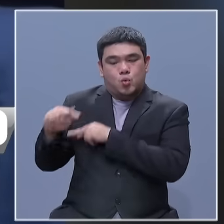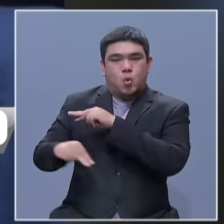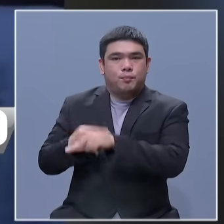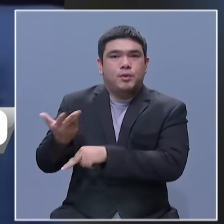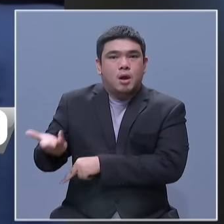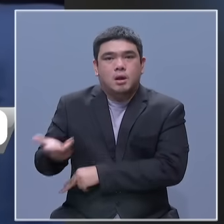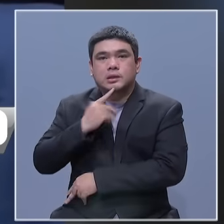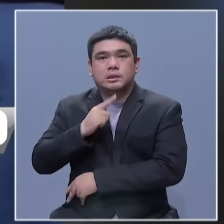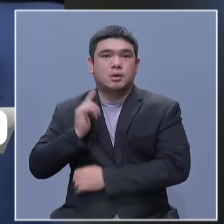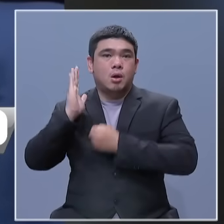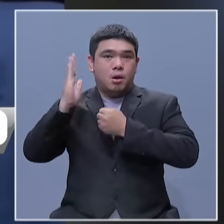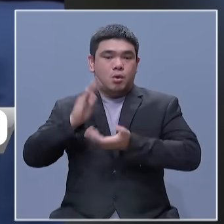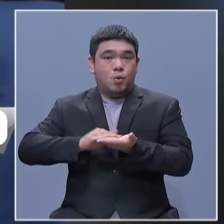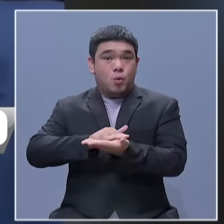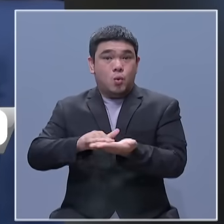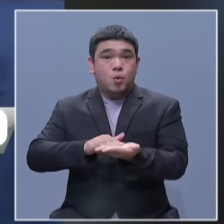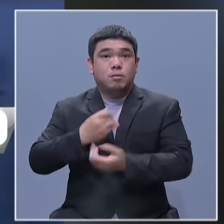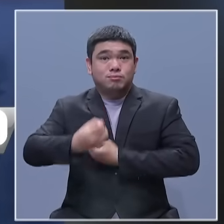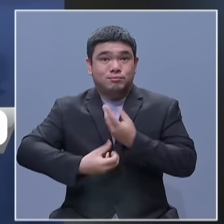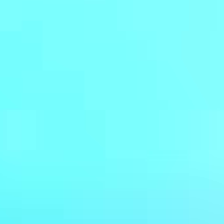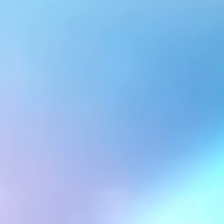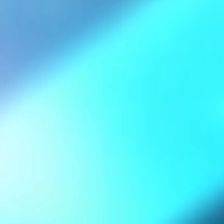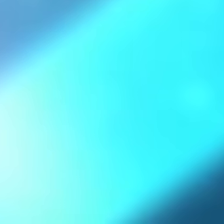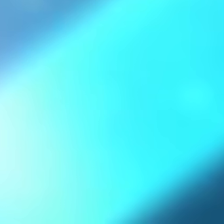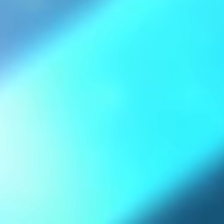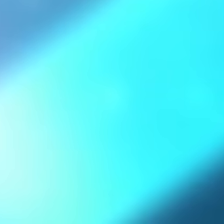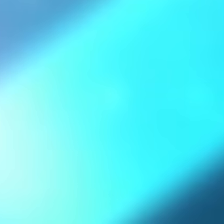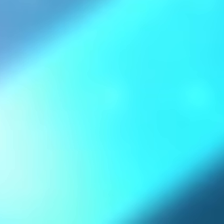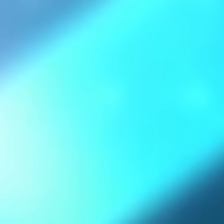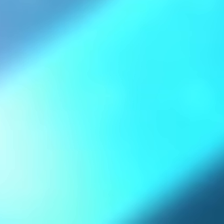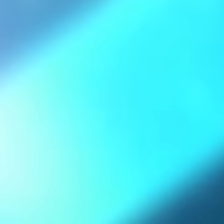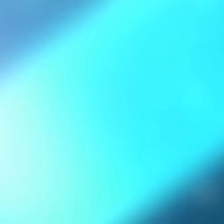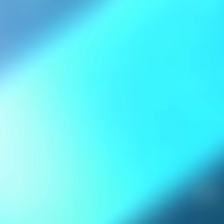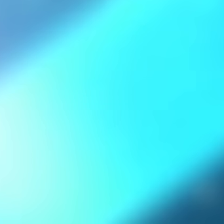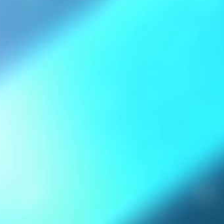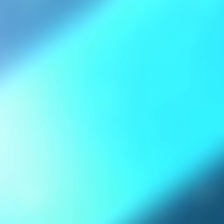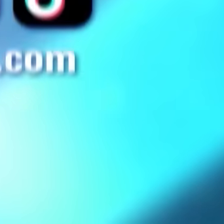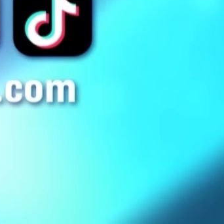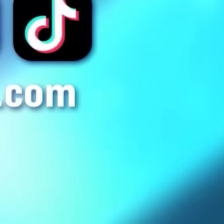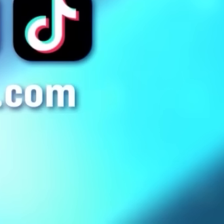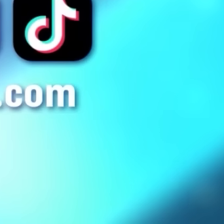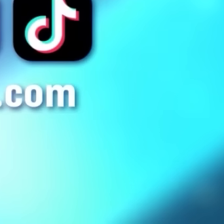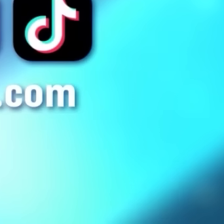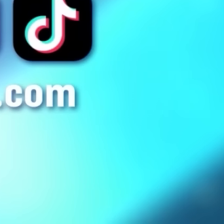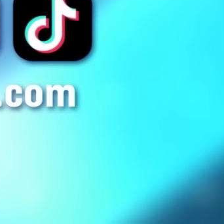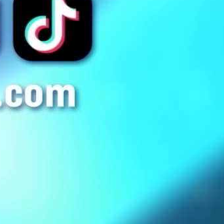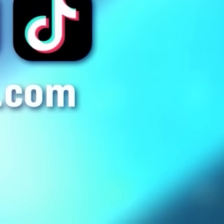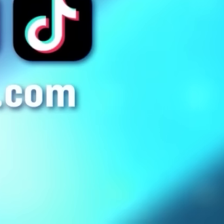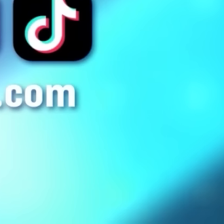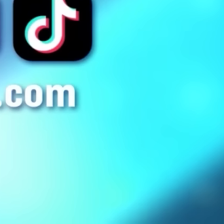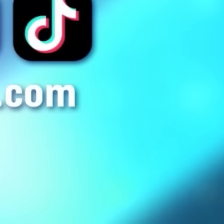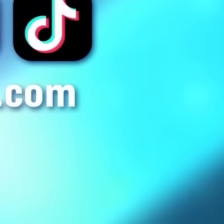ว่าจะมีการออกมาแถลงขอโทษหรือไม่อย่างไรนะคะ ครับ ติดตาม PPTV HD 36ได้ทุกช่องทางและอย่าลืมกด